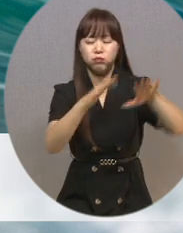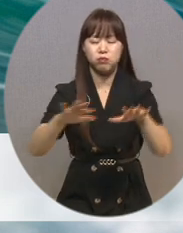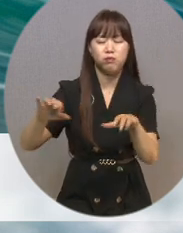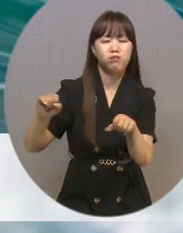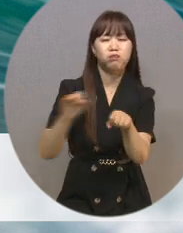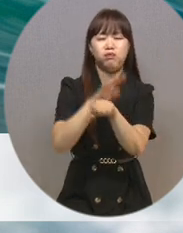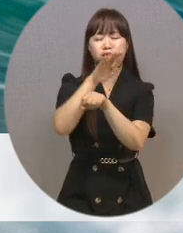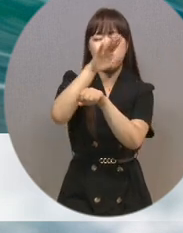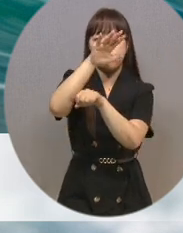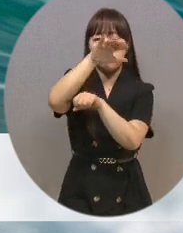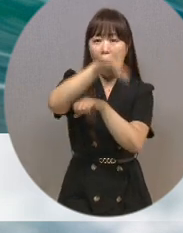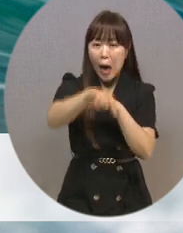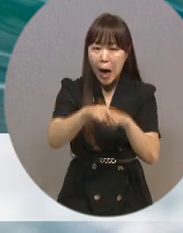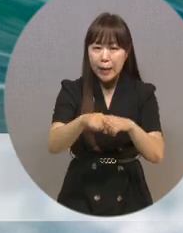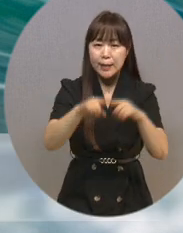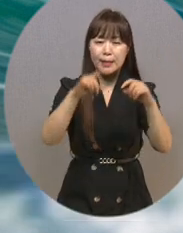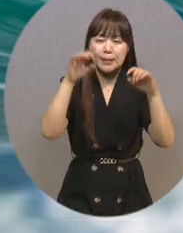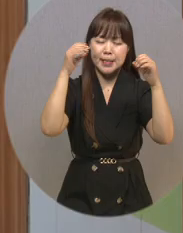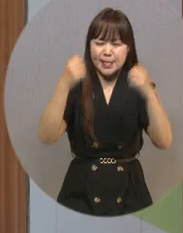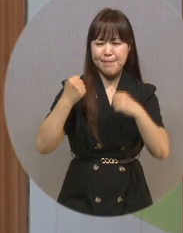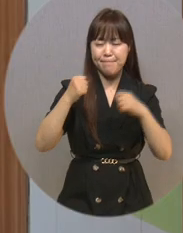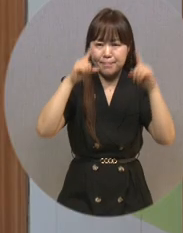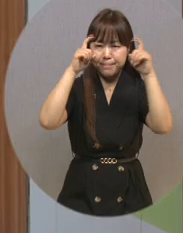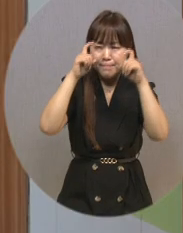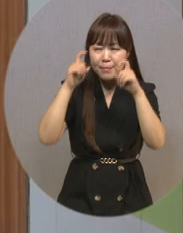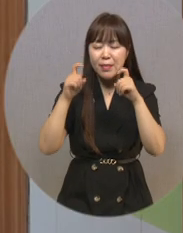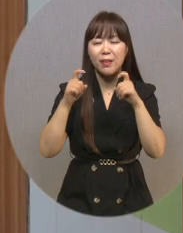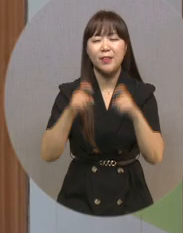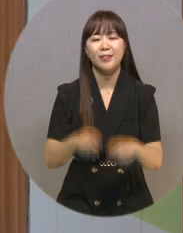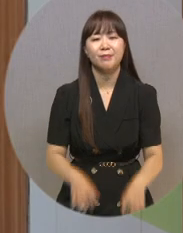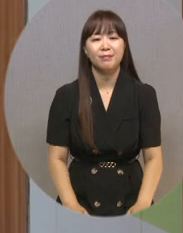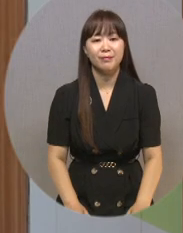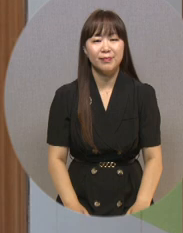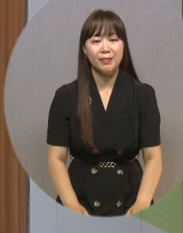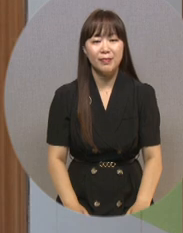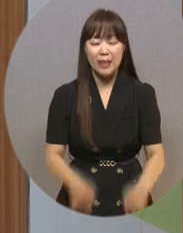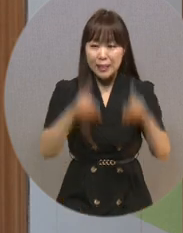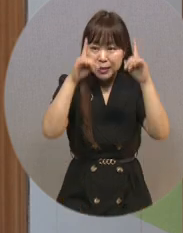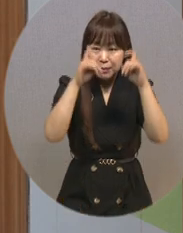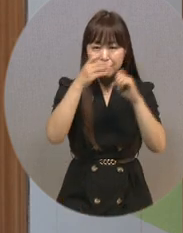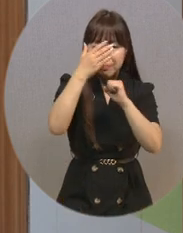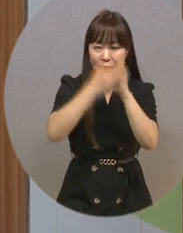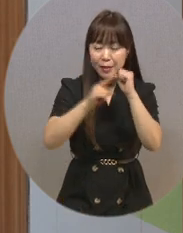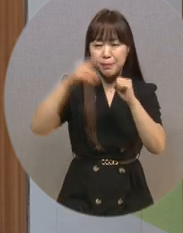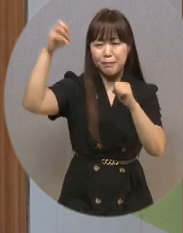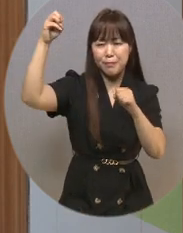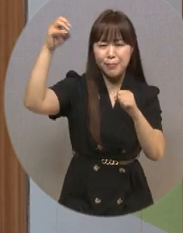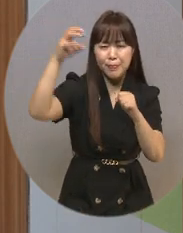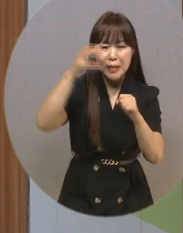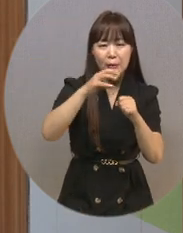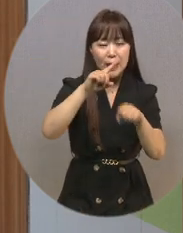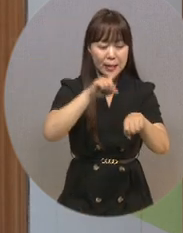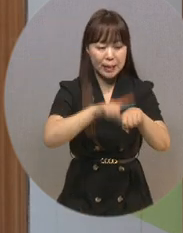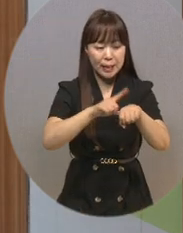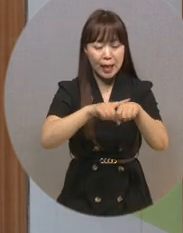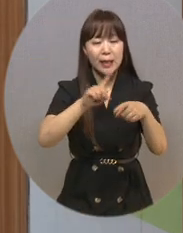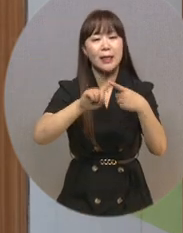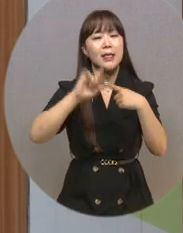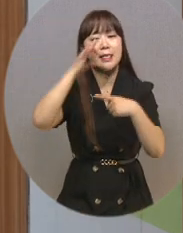맞서서 또 파도 사진을, 그 에너지를 한번 찾기 위해서. 작가는 사진이 빛과 시간의 예술이라고